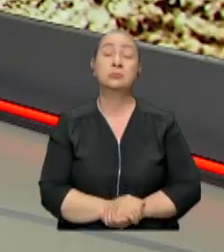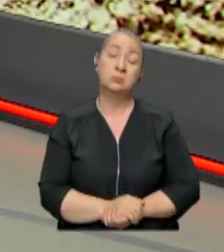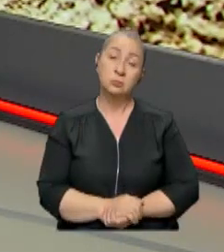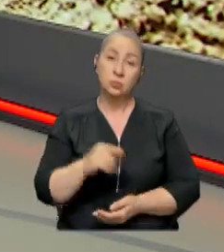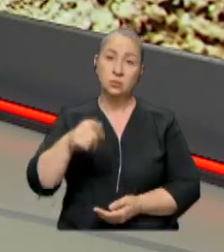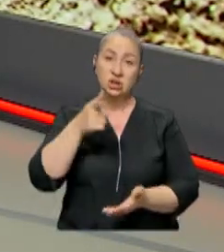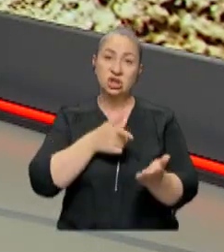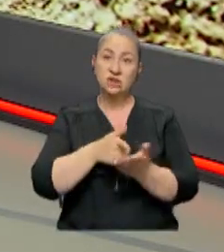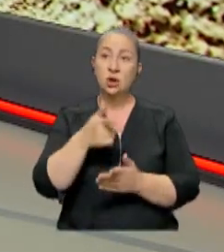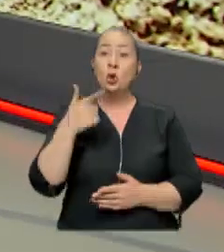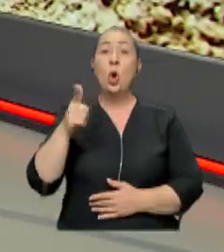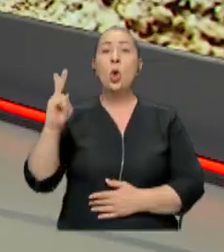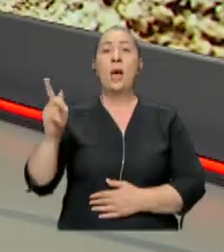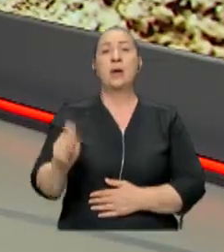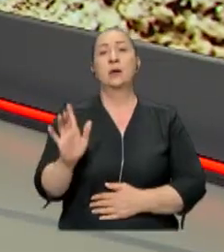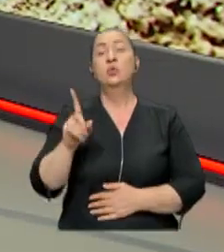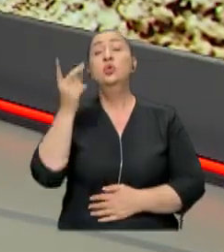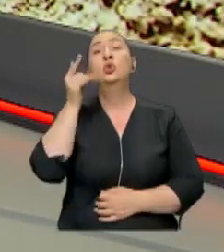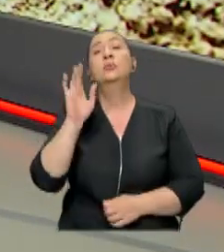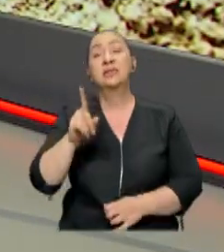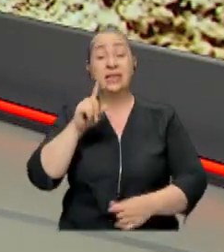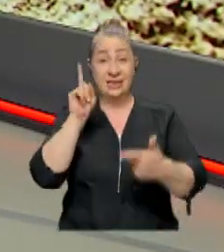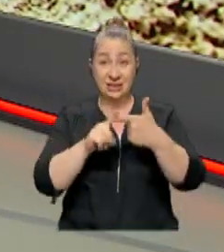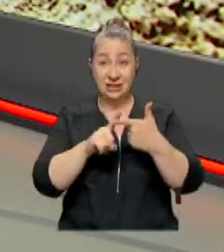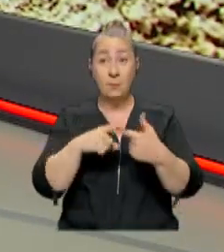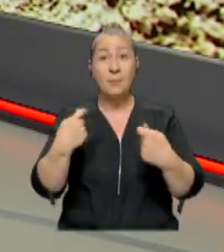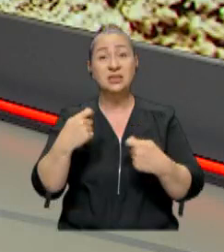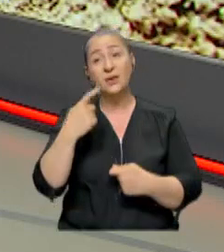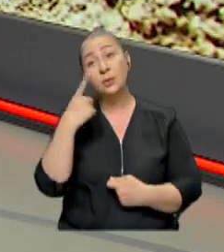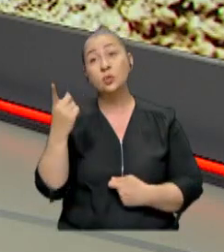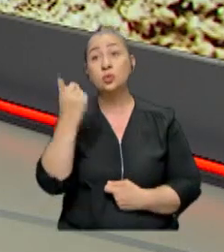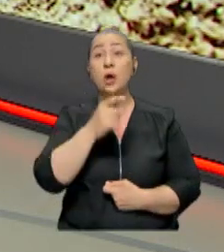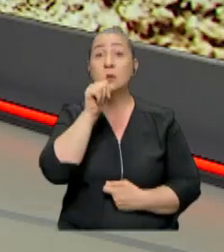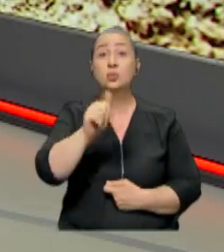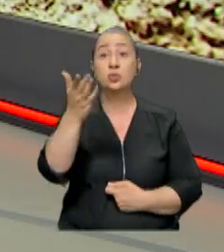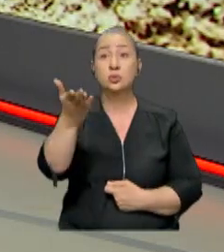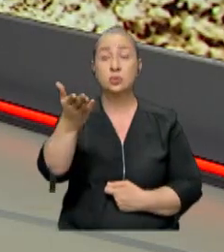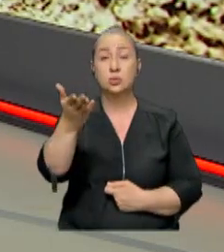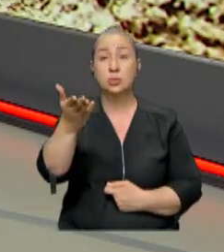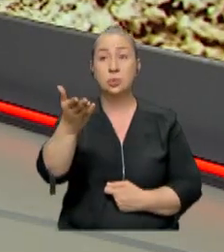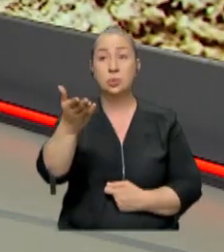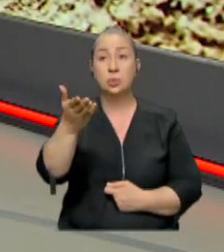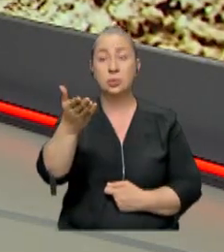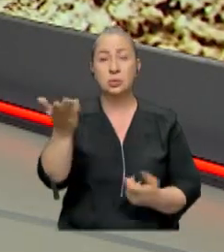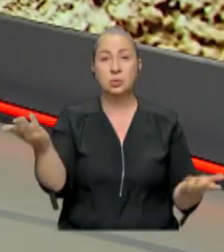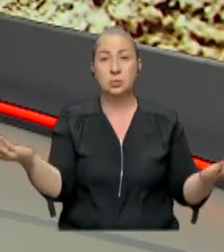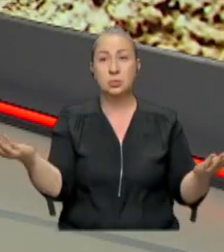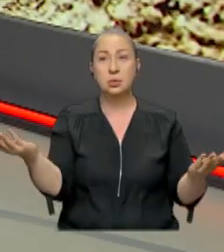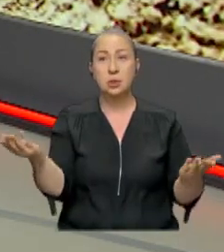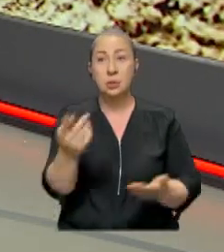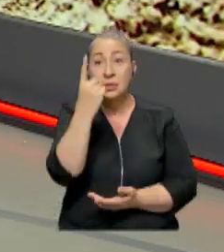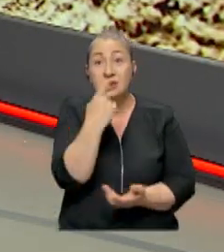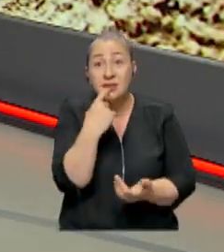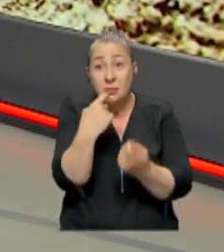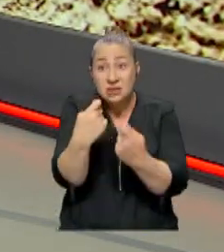Bir defa bu ülkede çiftçiliği köylü yapar. Bu unutulmasın. İkincisi maliyetlere bakın %600. Yani bir